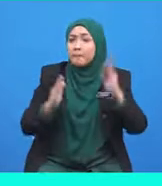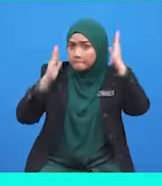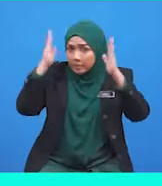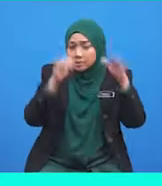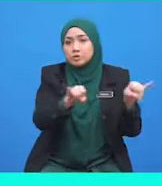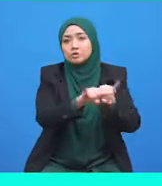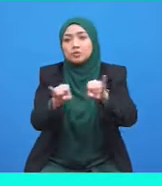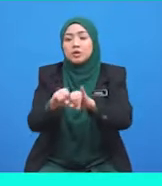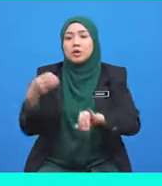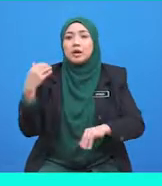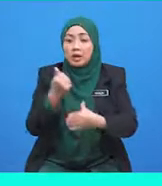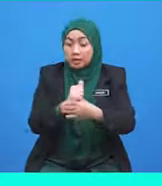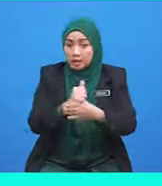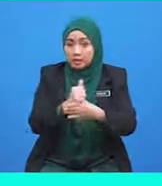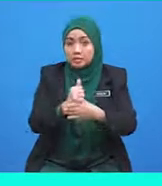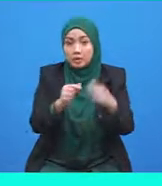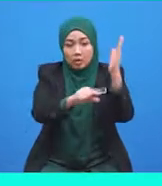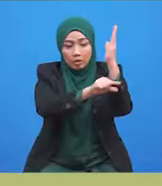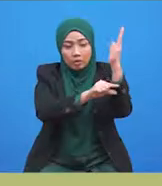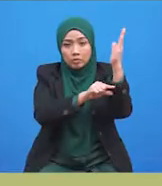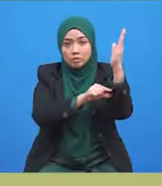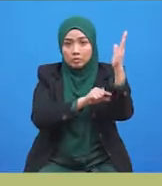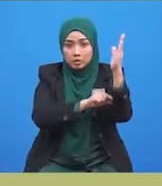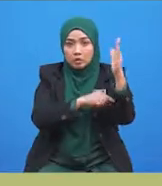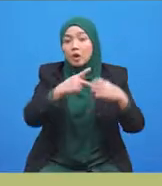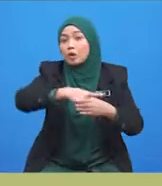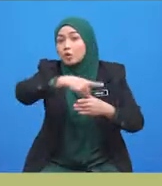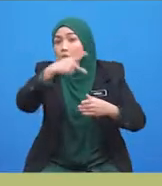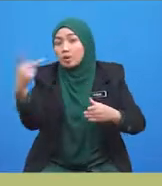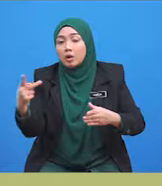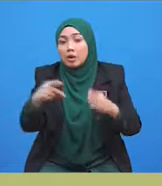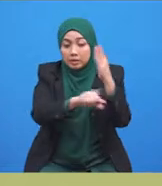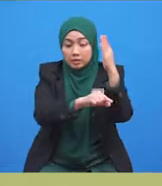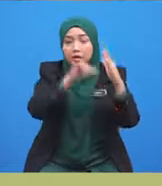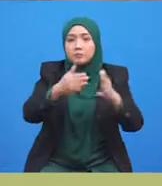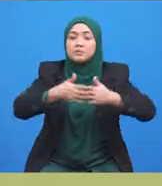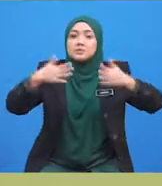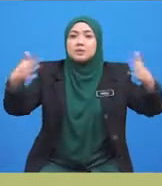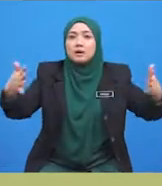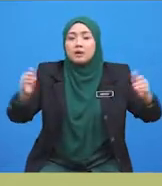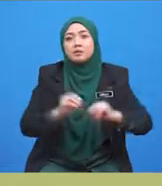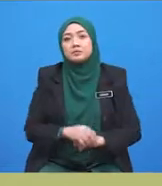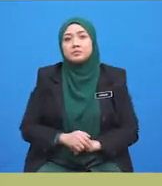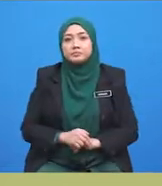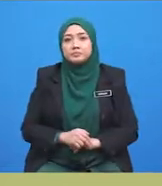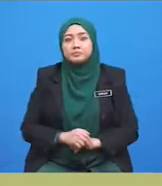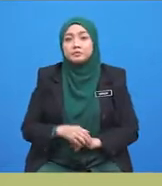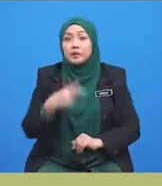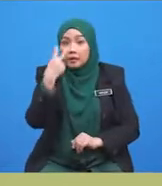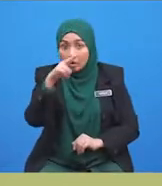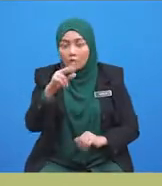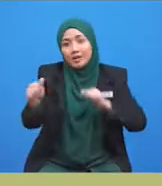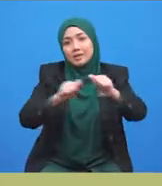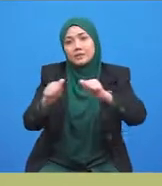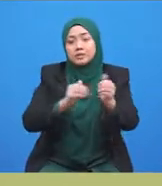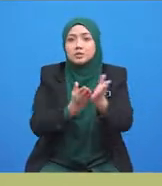juga antara pengeluar getah terbesar di dunia. Hebat bukan? Ayuh murid-murid, kita susuri pula aktiviti